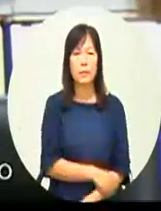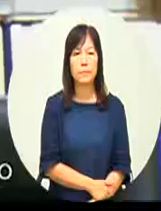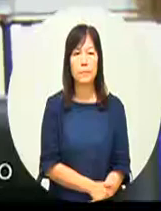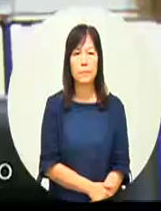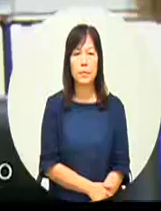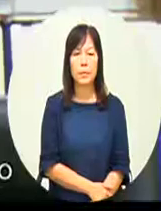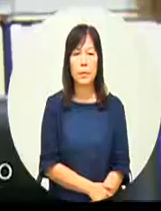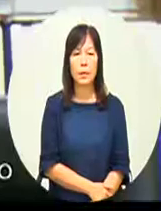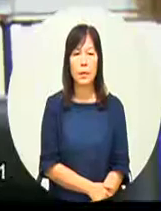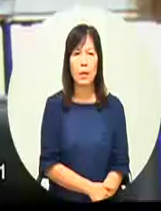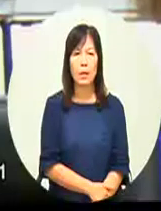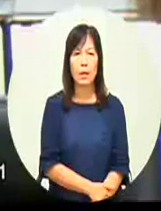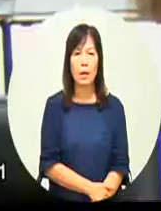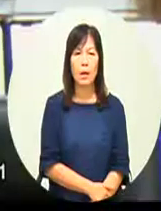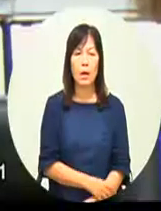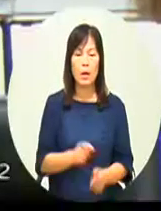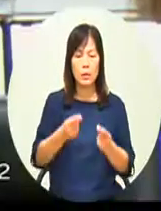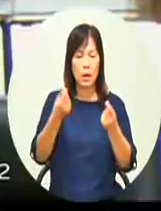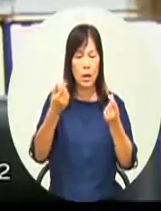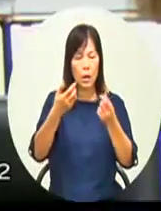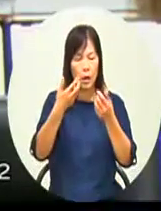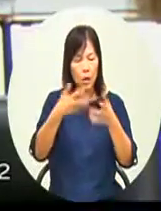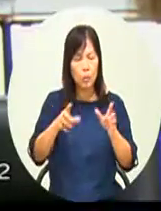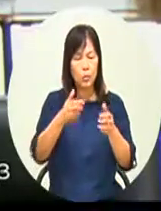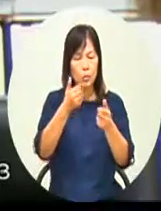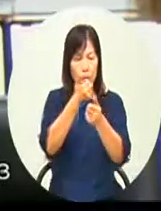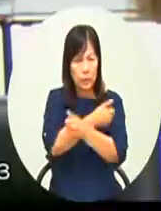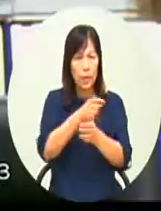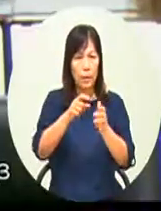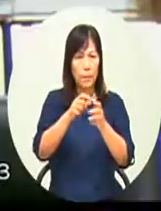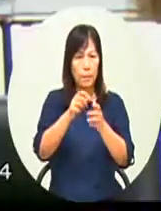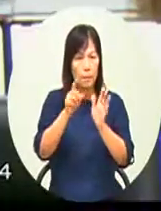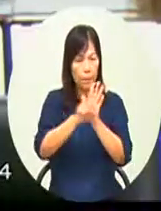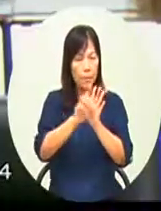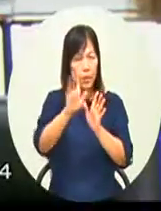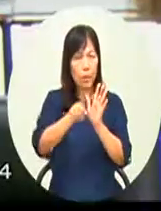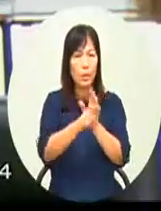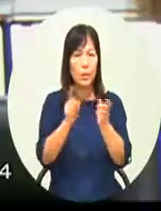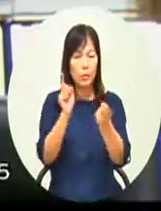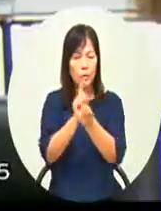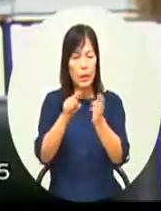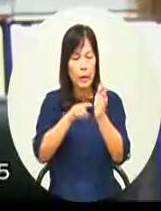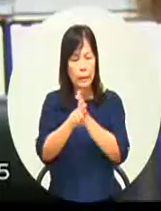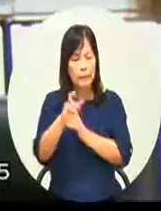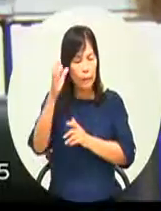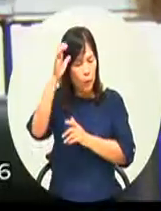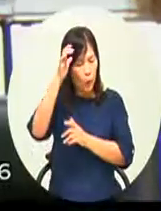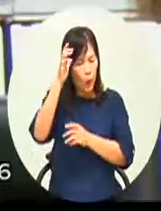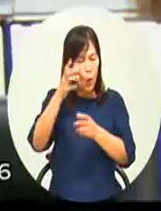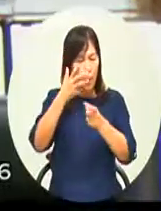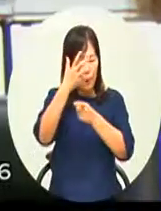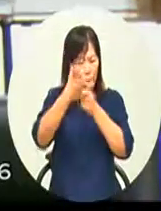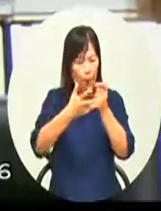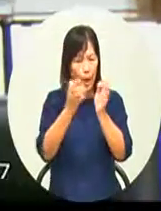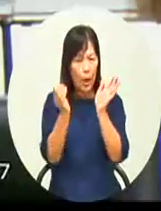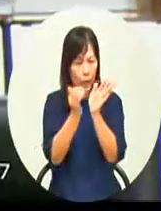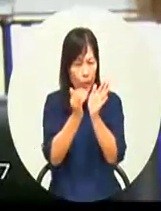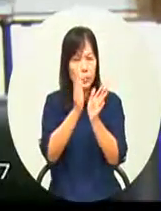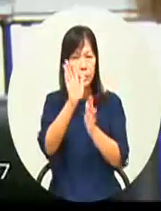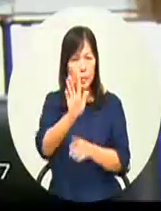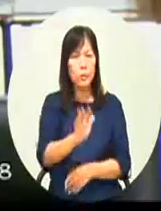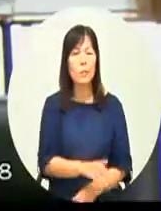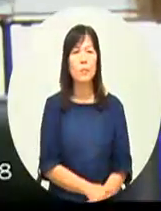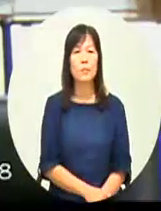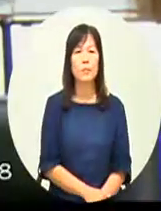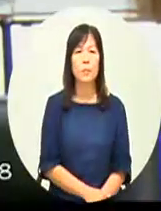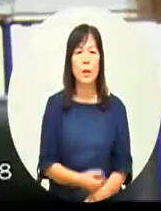像很多的产业代表已经期待快八年了，所以整个